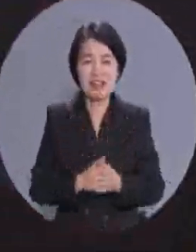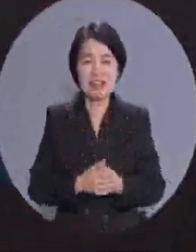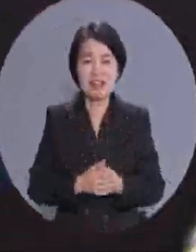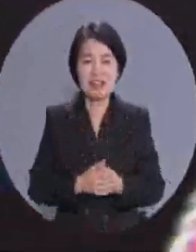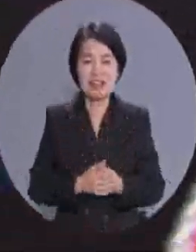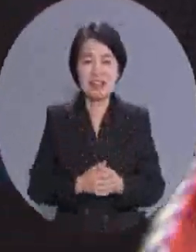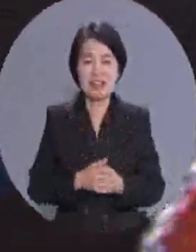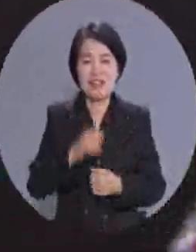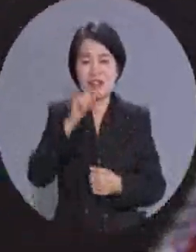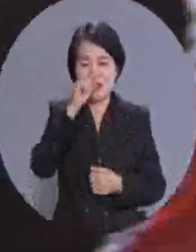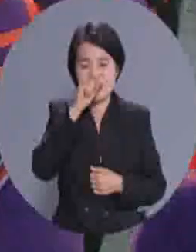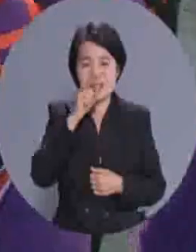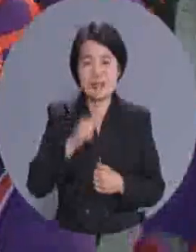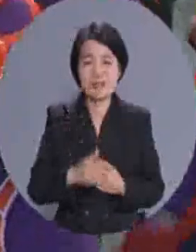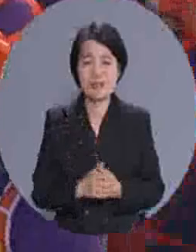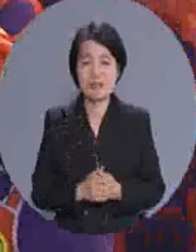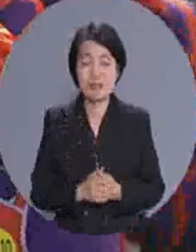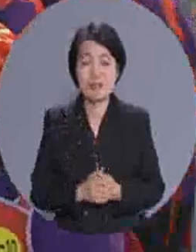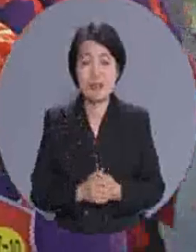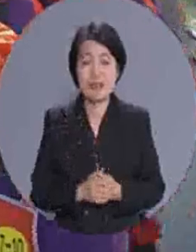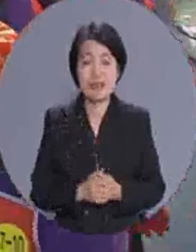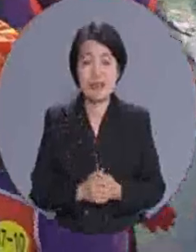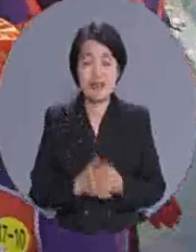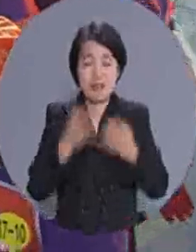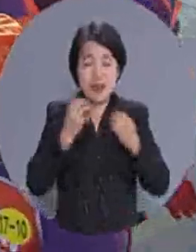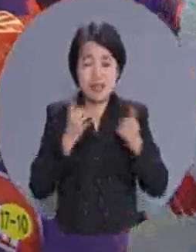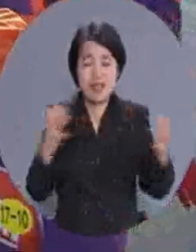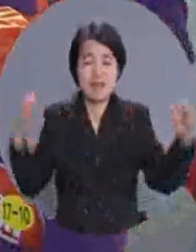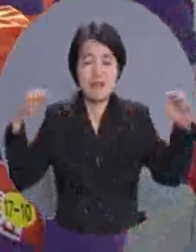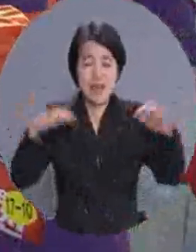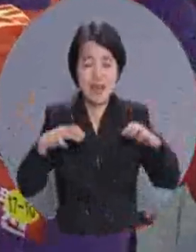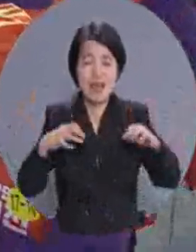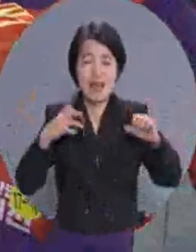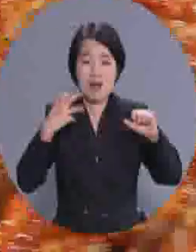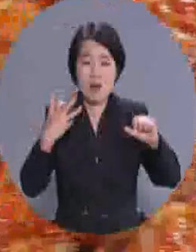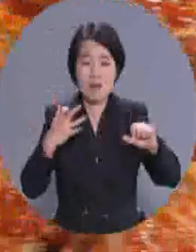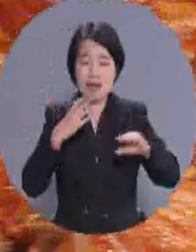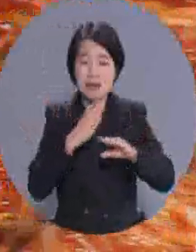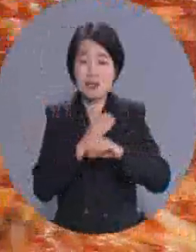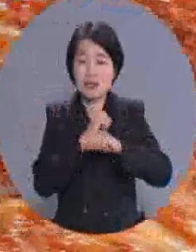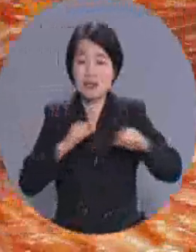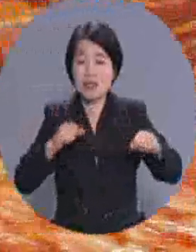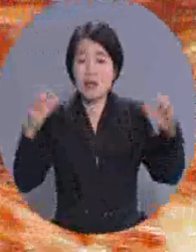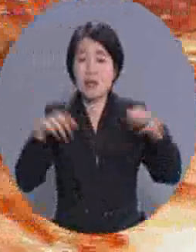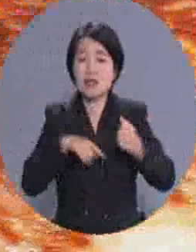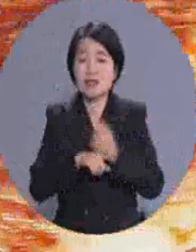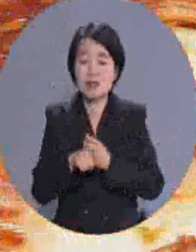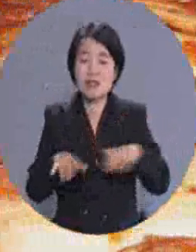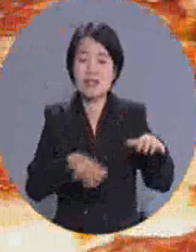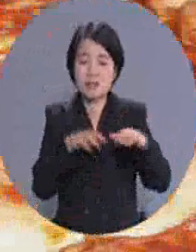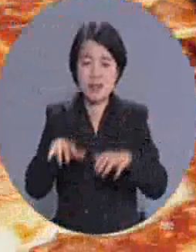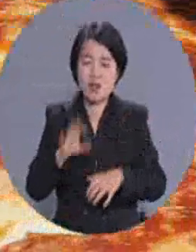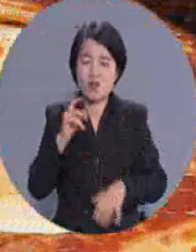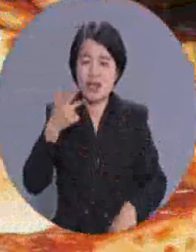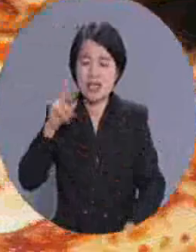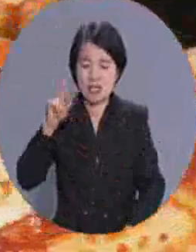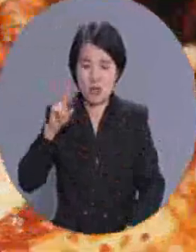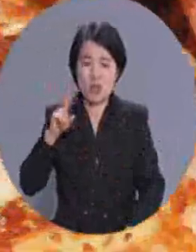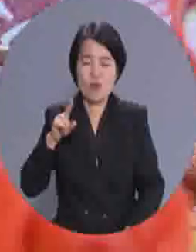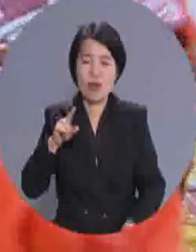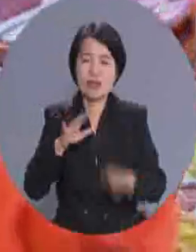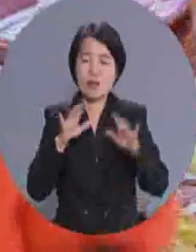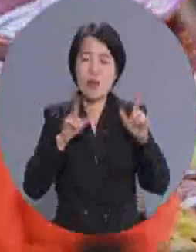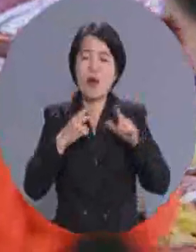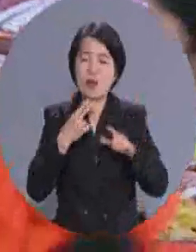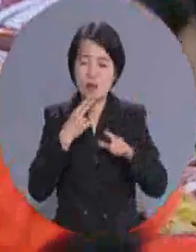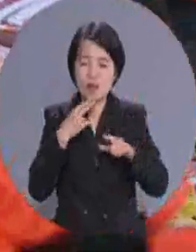약간 신기한 것 같아요. 많은 시민들이 5.18 민주광장에 모인 이유는 김장이 유네스코 인류